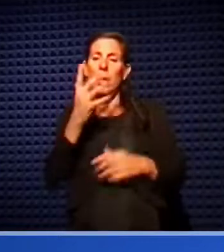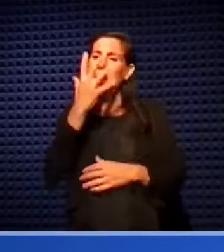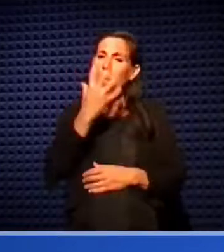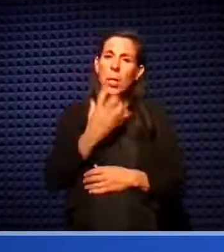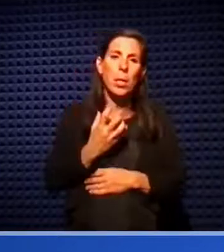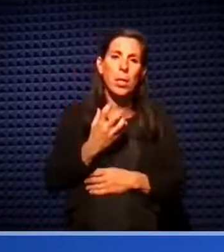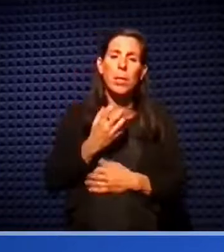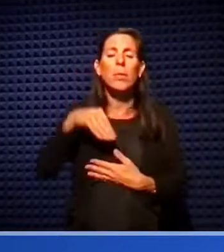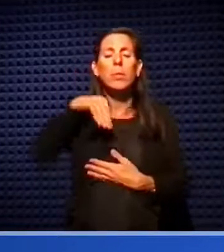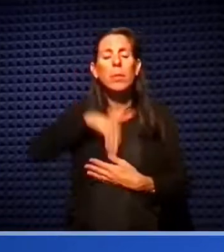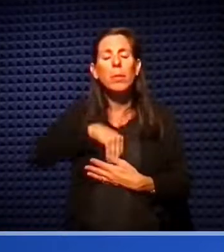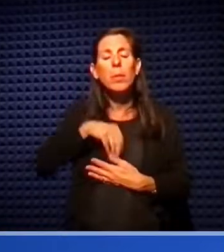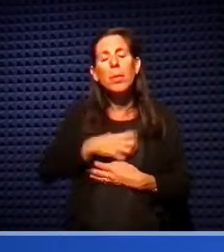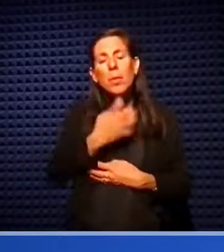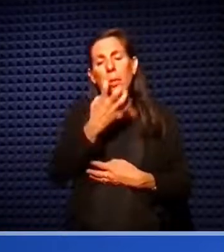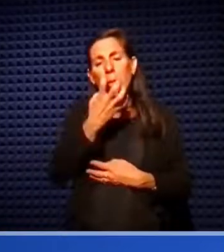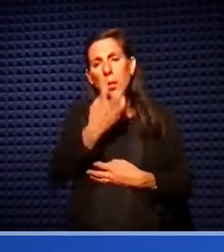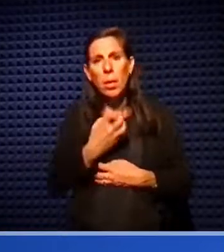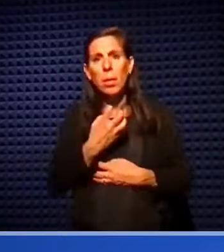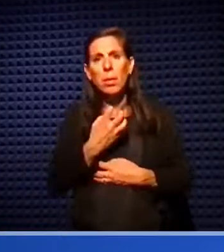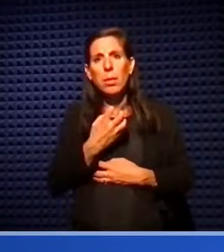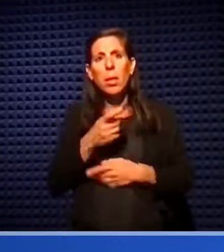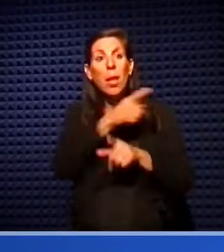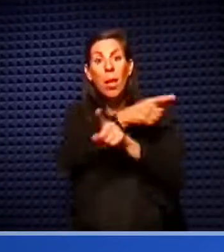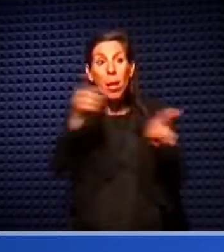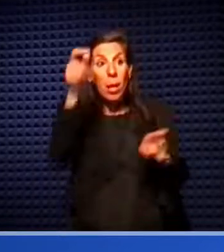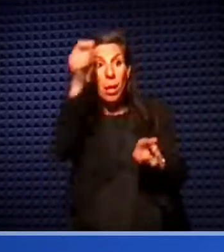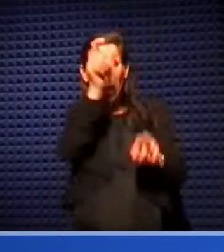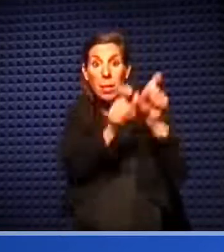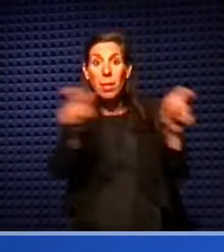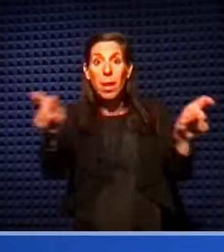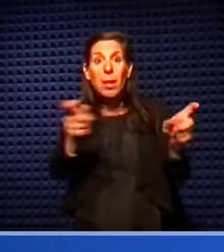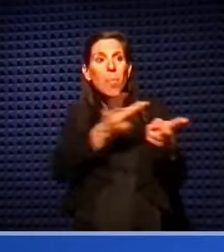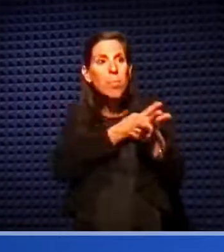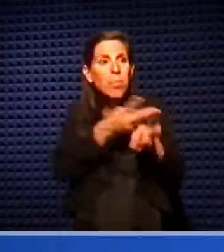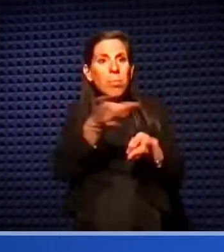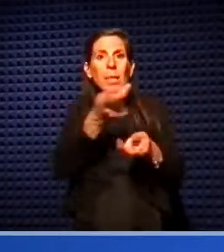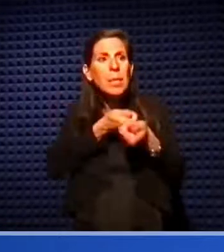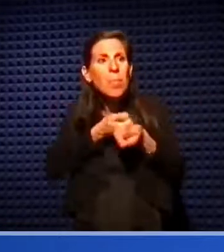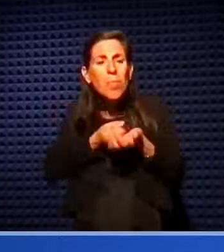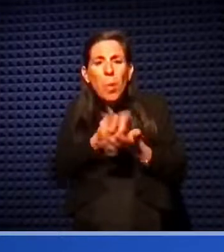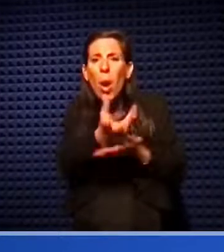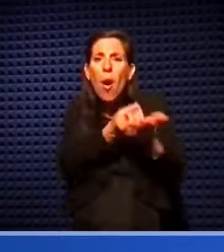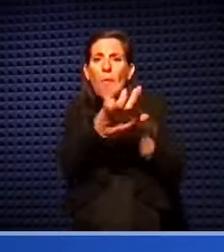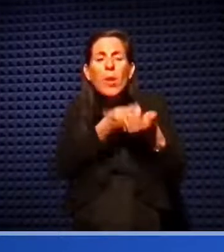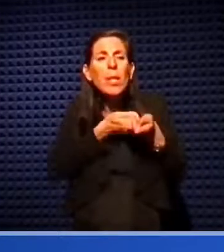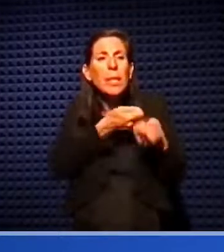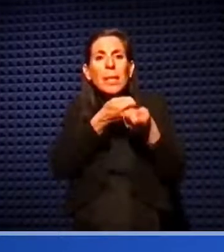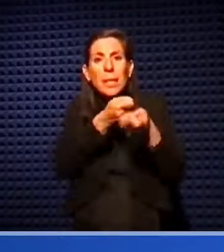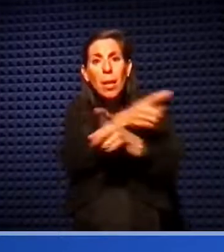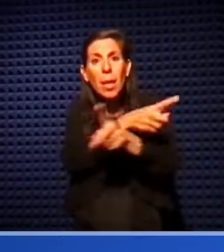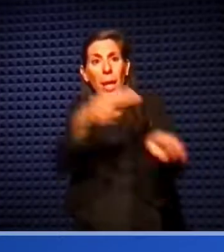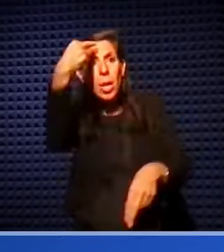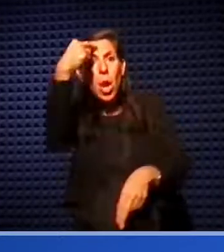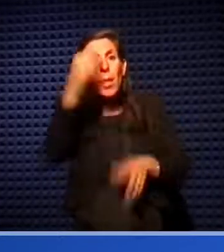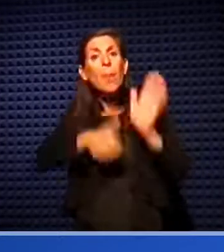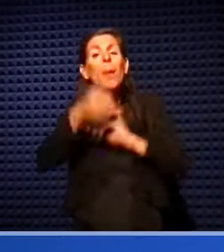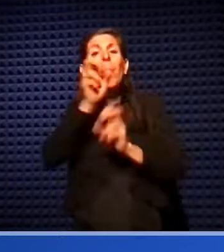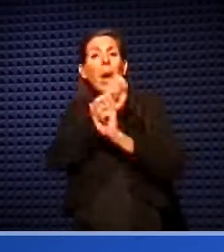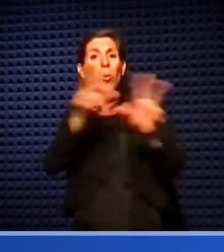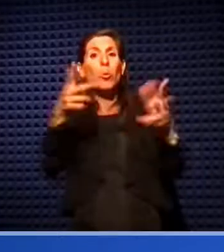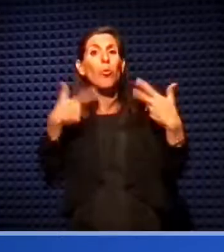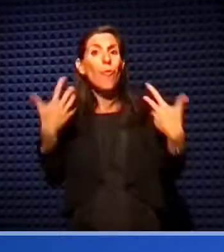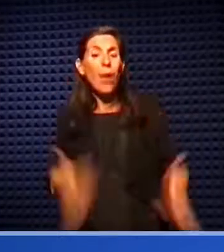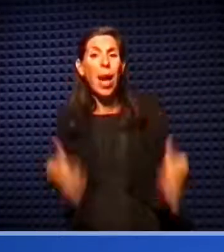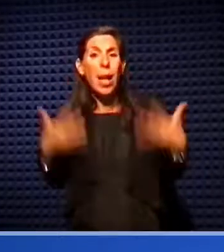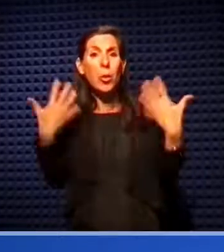قال املخ ابتي بموتن تنسان يسوع كرسوس تغل صفر اغزابير يتكور قدوس باولوس كنيوزي اب غزي سب